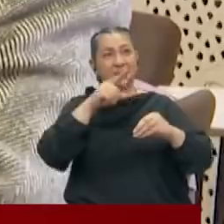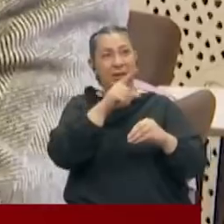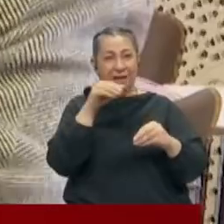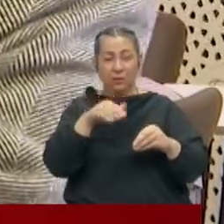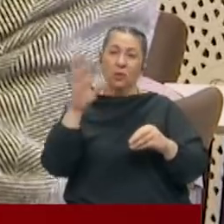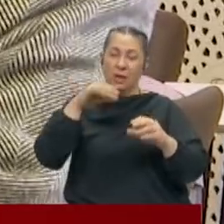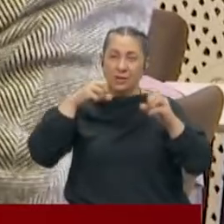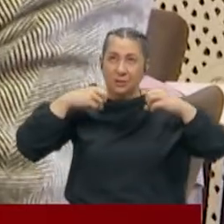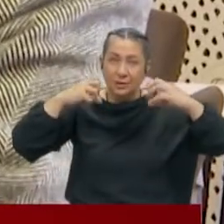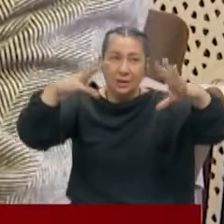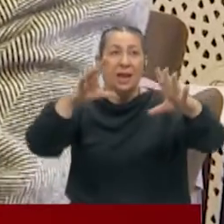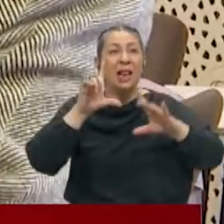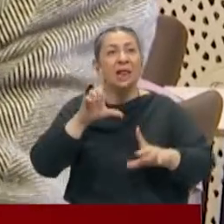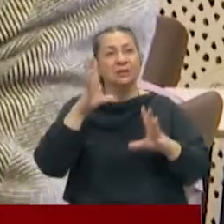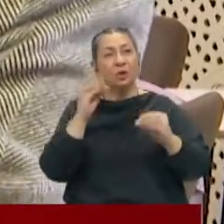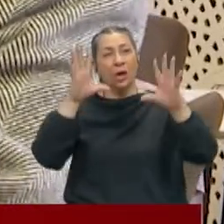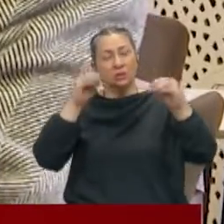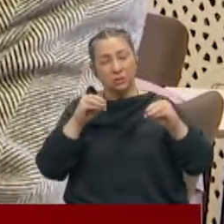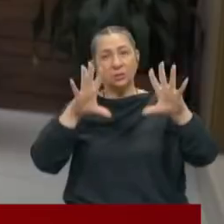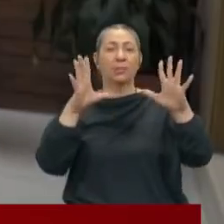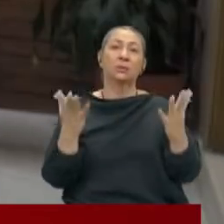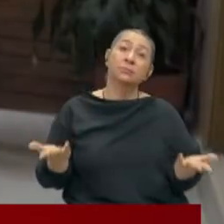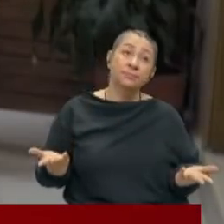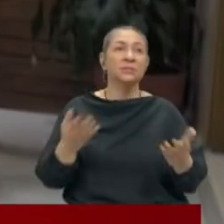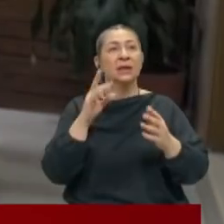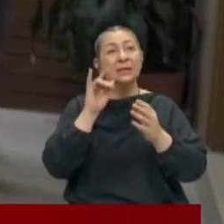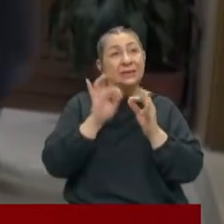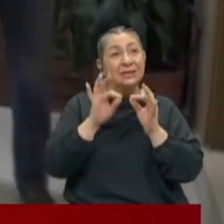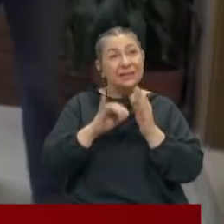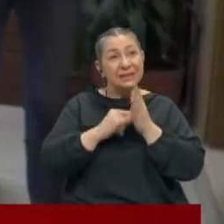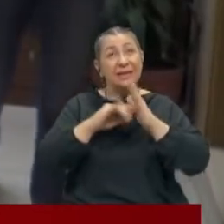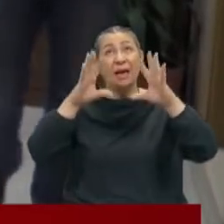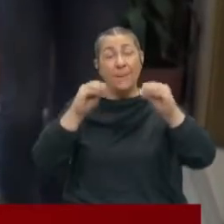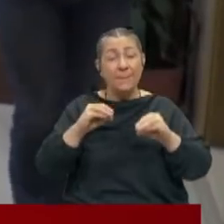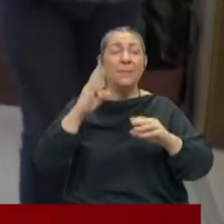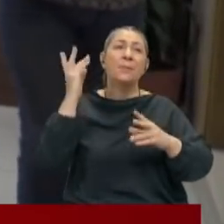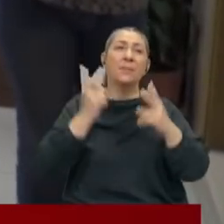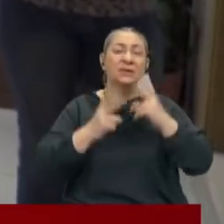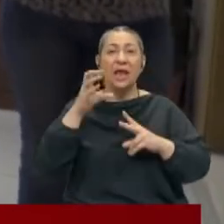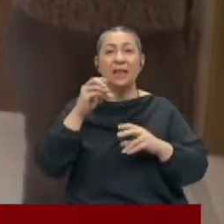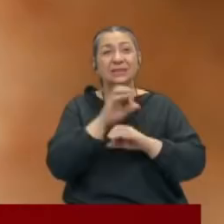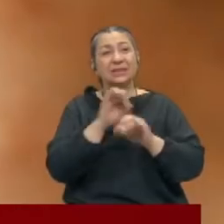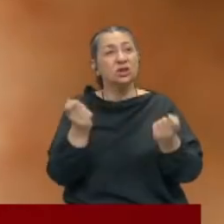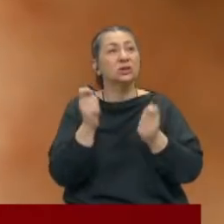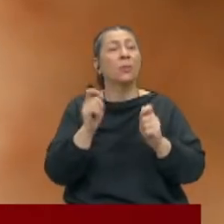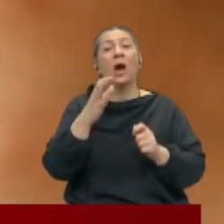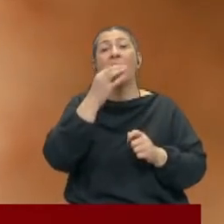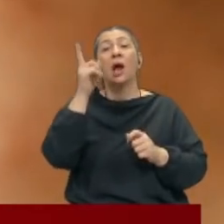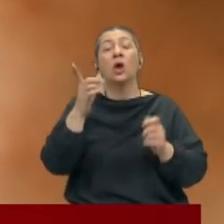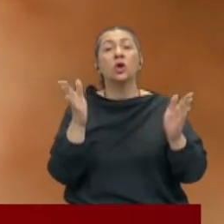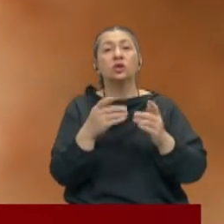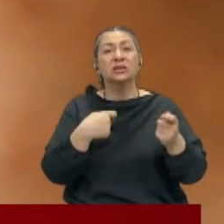bile yaktım. Lazım oldukça aç kapa işine giriyoruz. Kimi elinden geldiğince kısıyor ama kimi elektriksiz iş yapamıyor. Ankara'daki